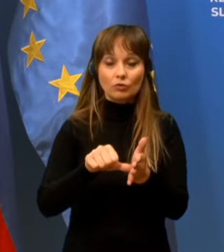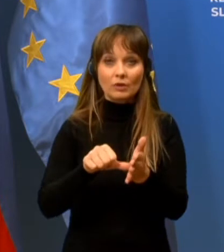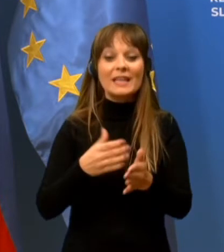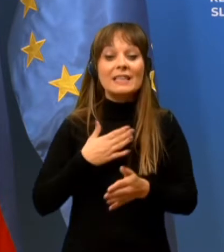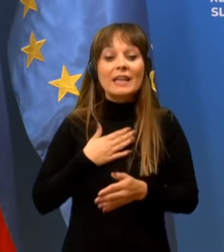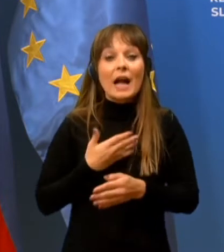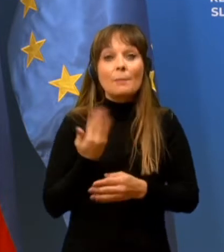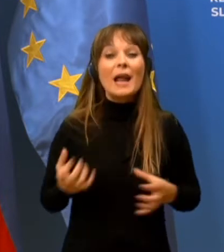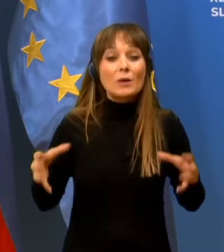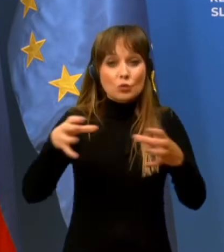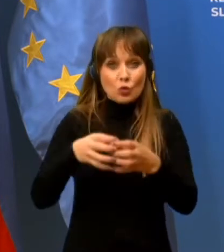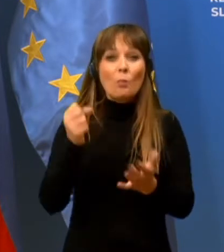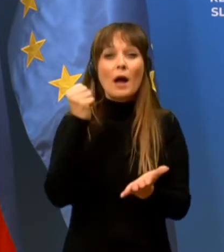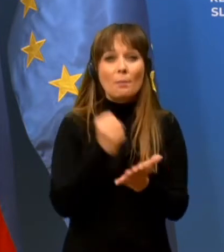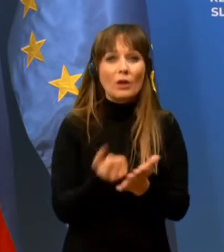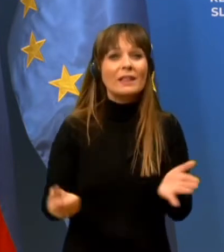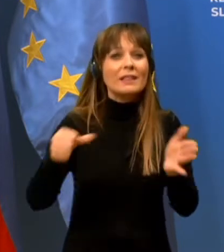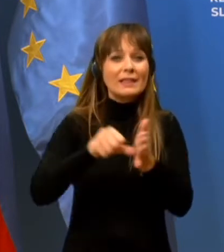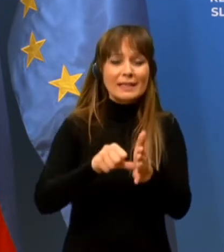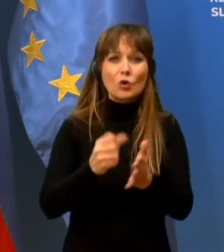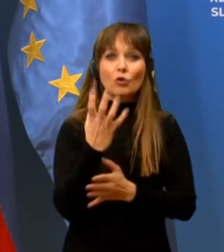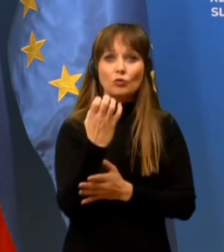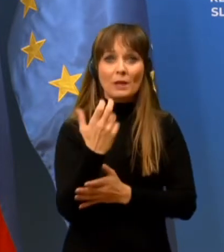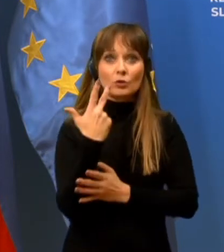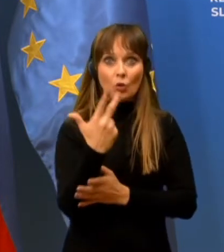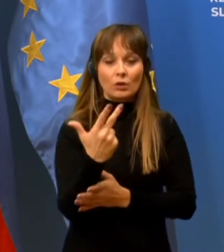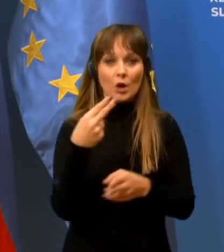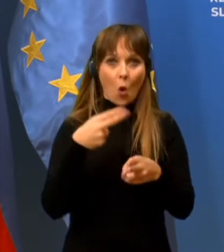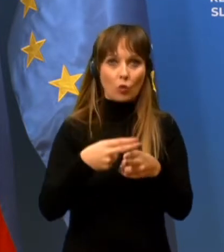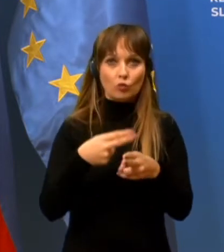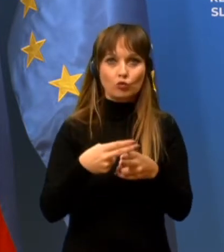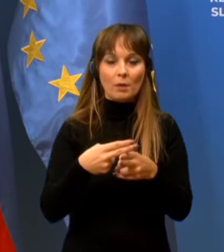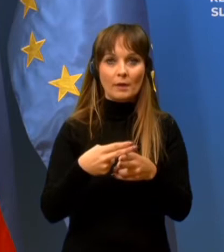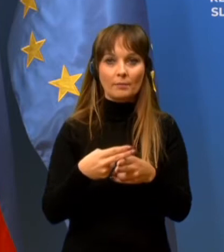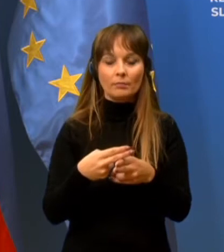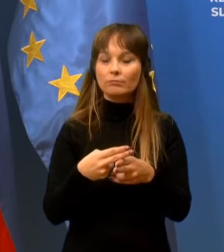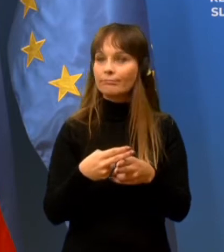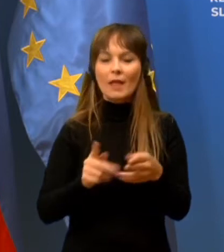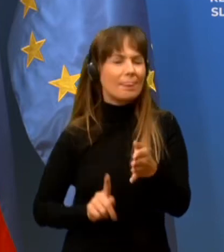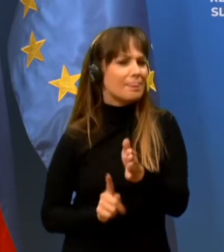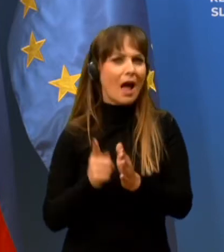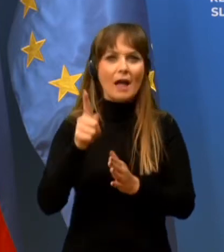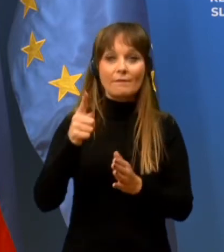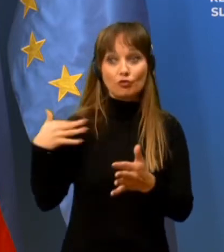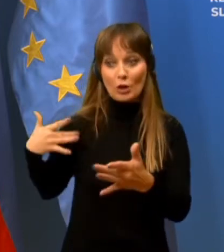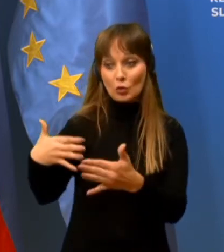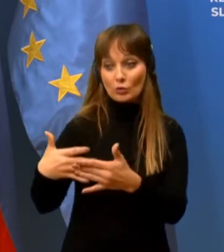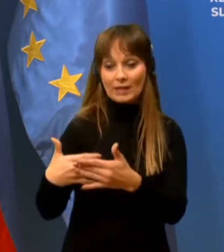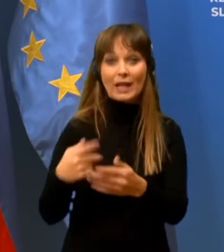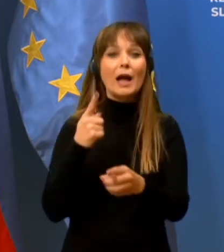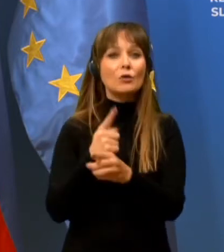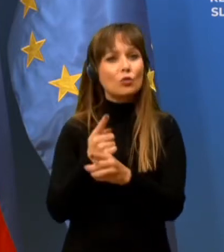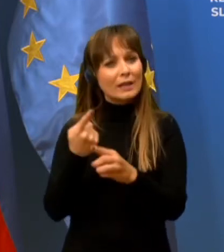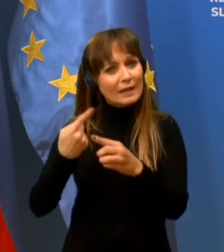bile skupaj potrjene kar 1503 okužbe. Daleč najvišji doslej je bil tudi